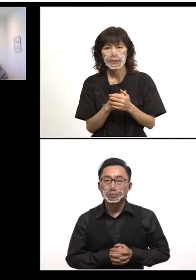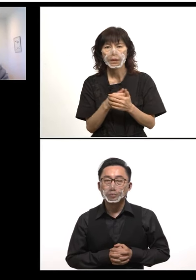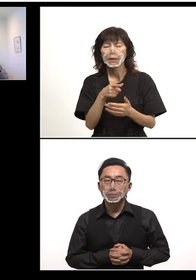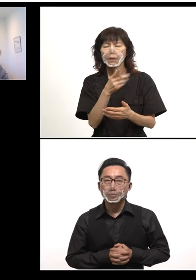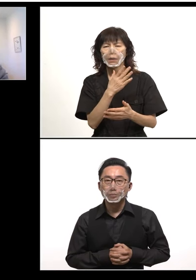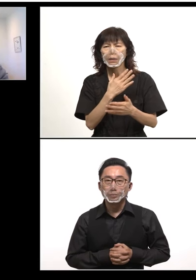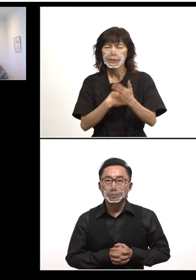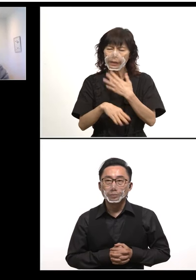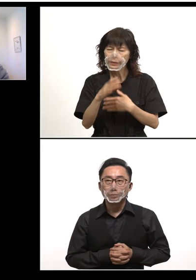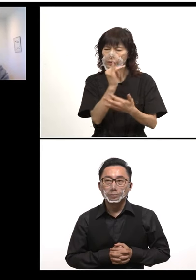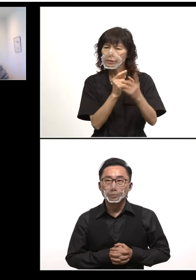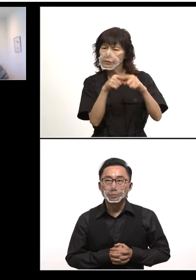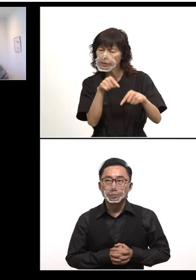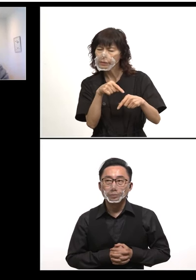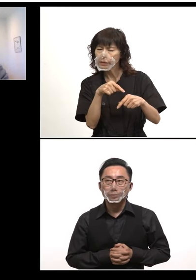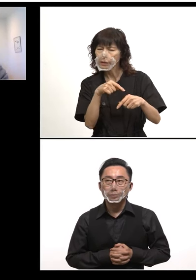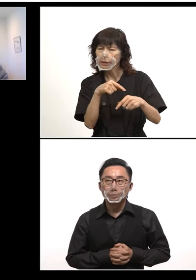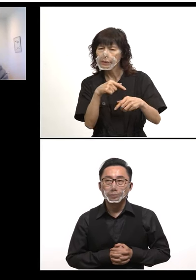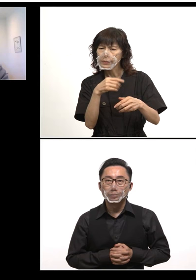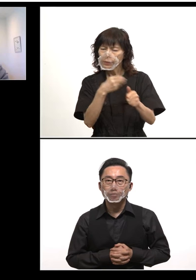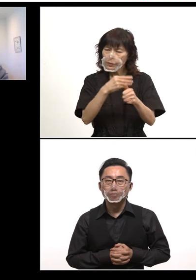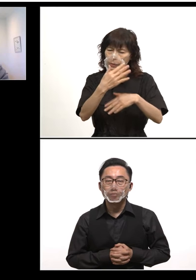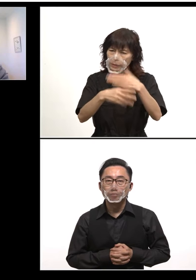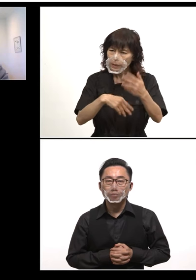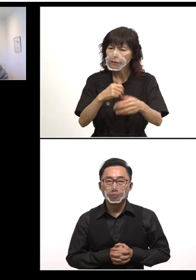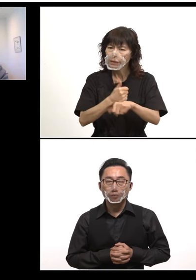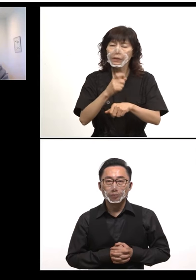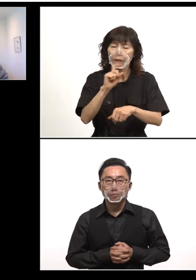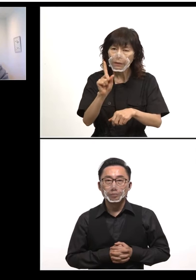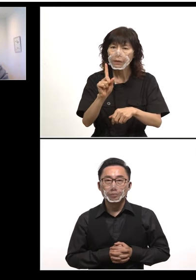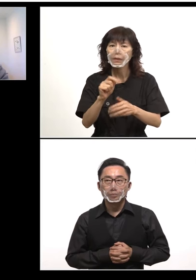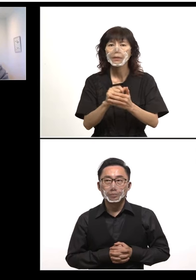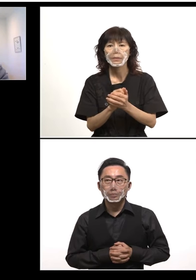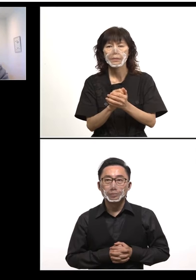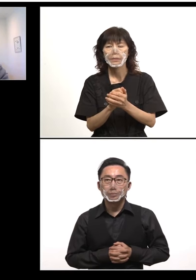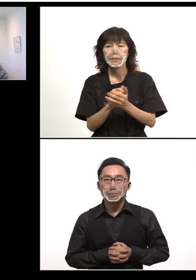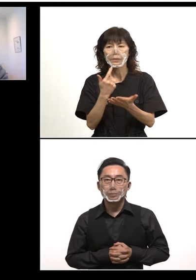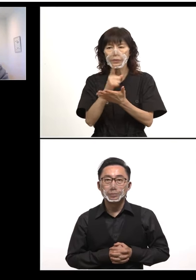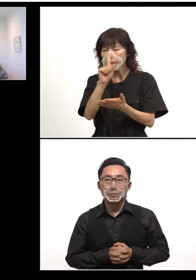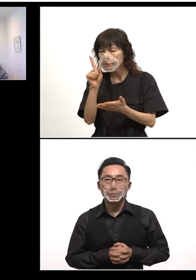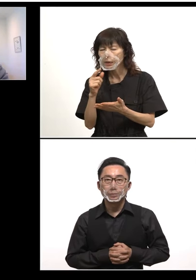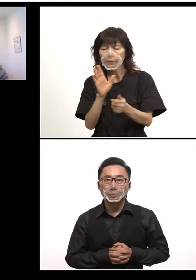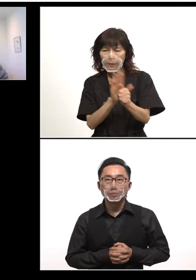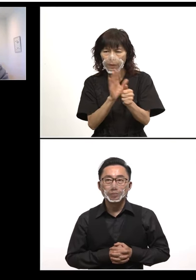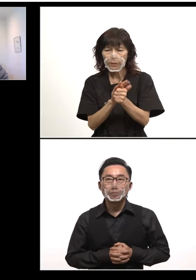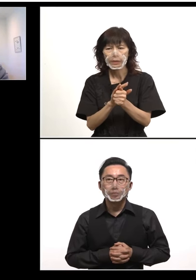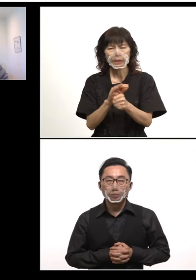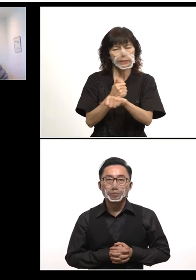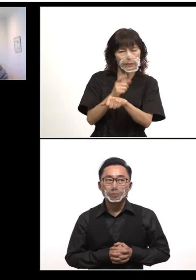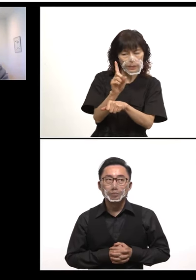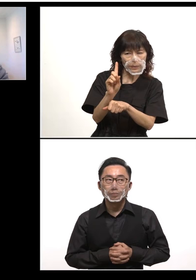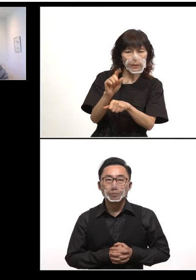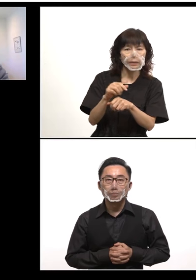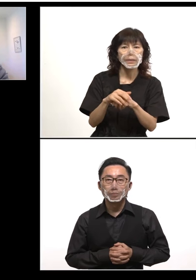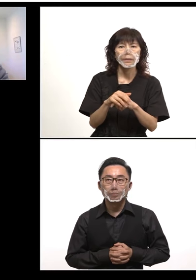更多嘅可能性咧？其實我覺得係其實都係睇緊我哋點樣去揾一啲可能性，即係呢一樣嘢。無